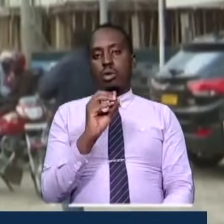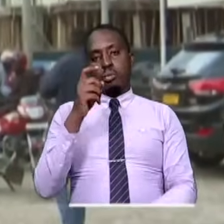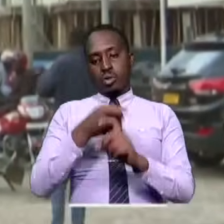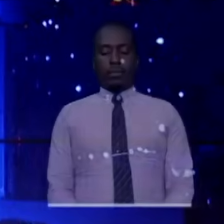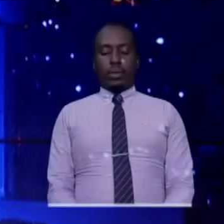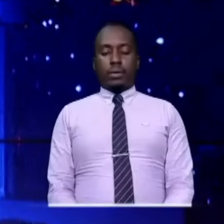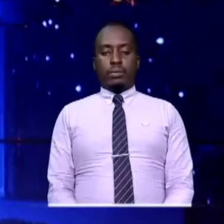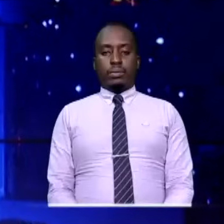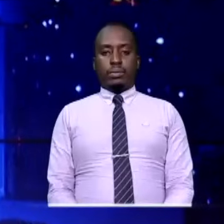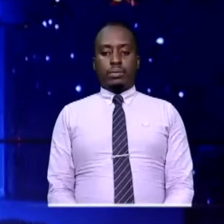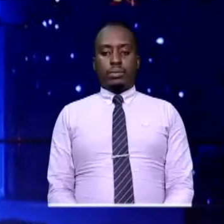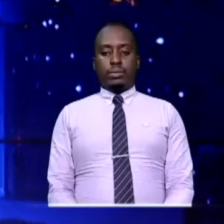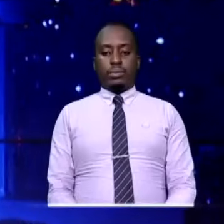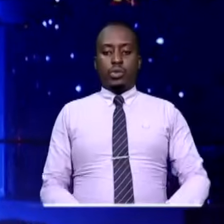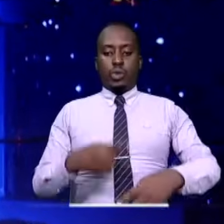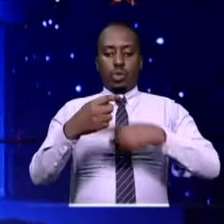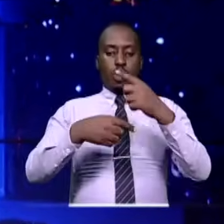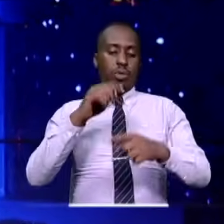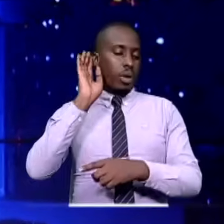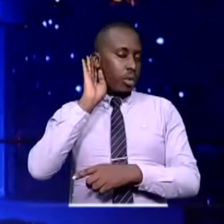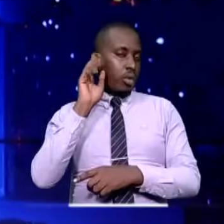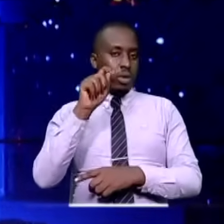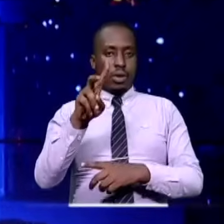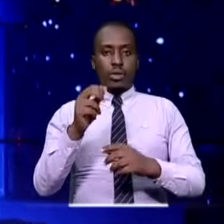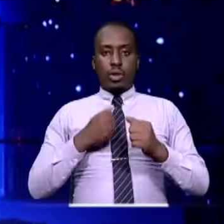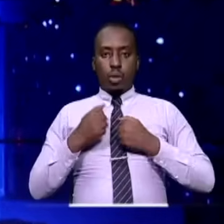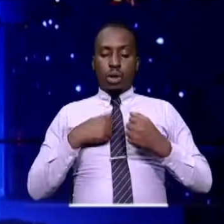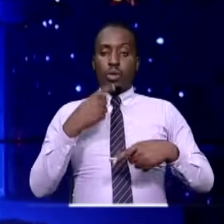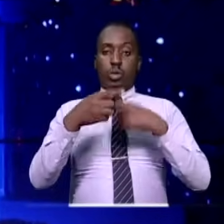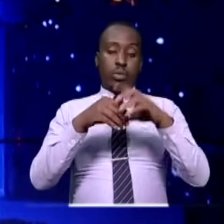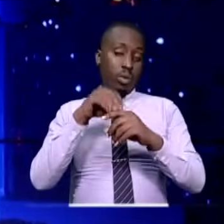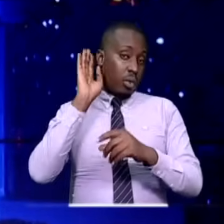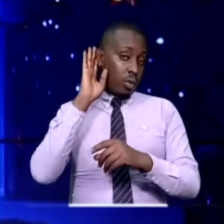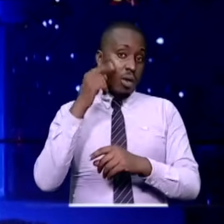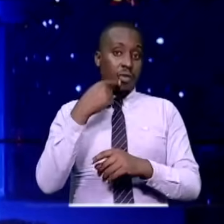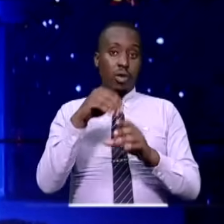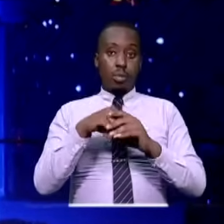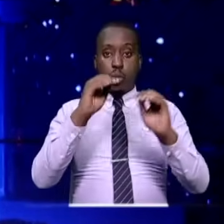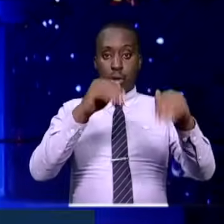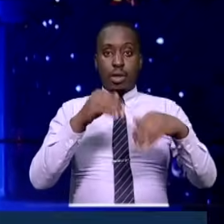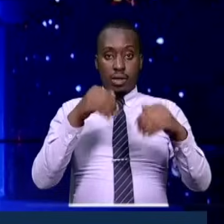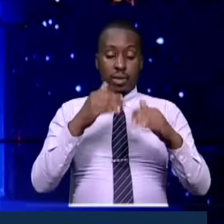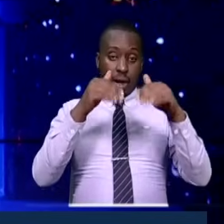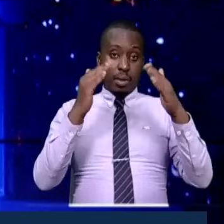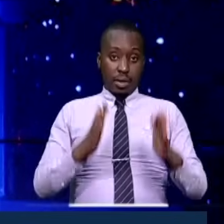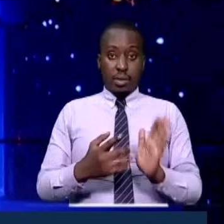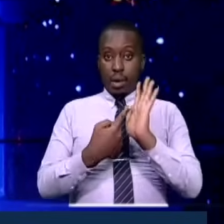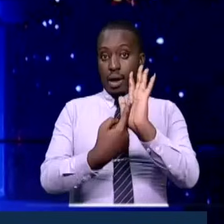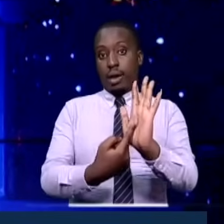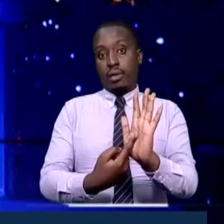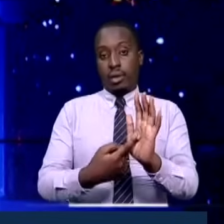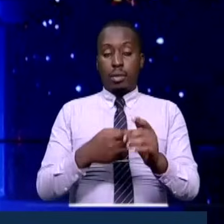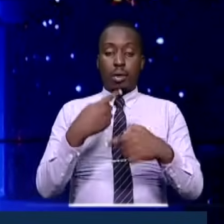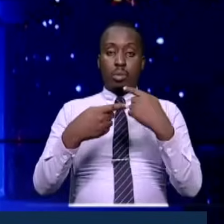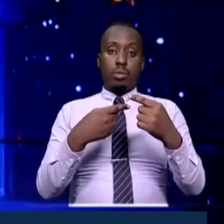Musanze turacyari mu makuru ya televiziyo Rwanda dukomereze mu makuru avugwa mu buhinzi hari abahinzi bagaragaza ko kuba